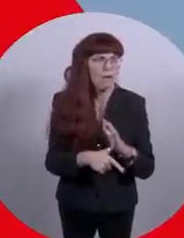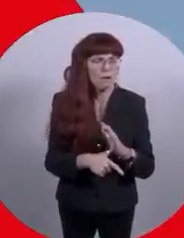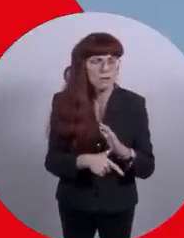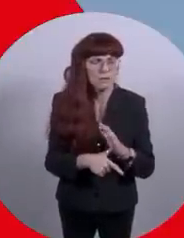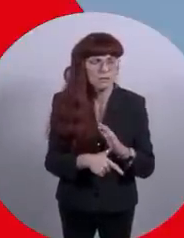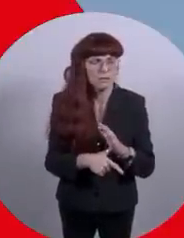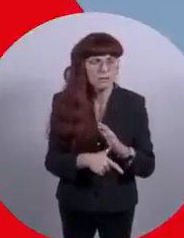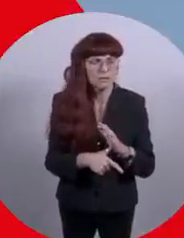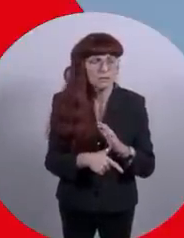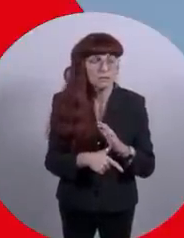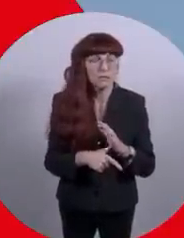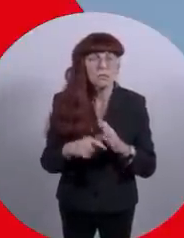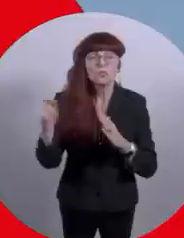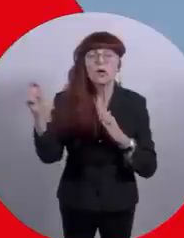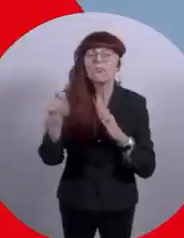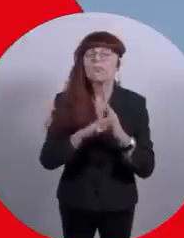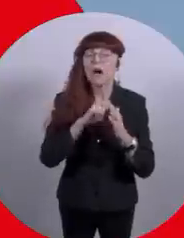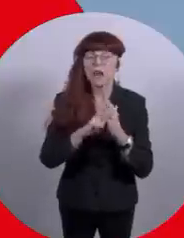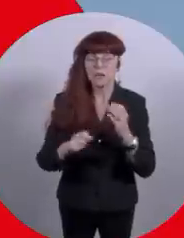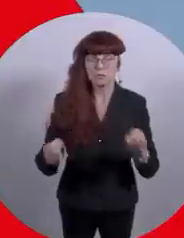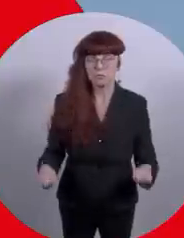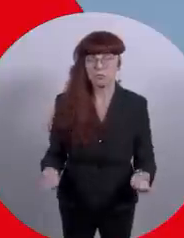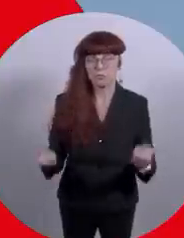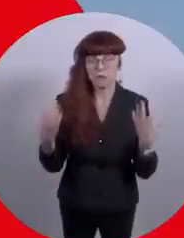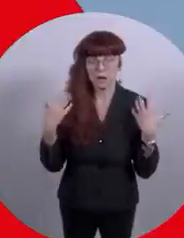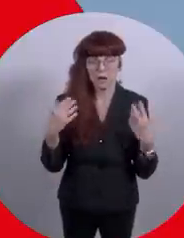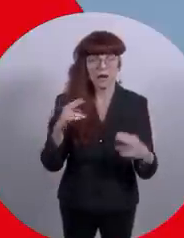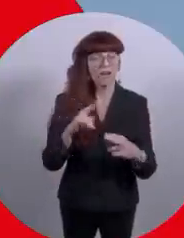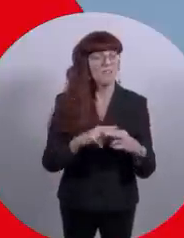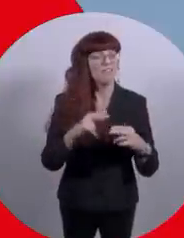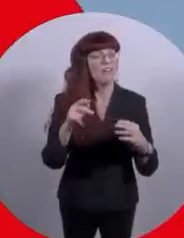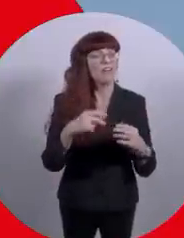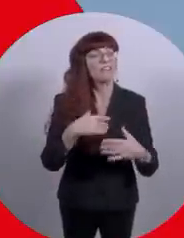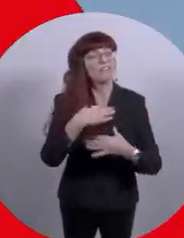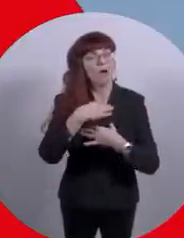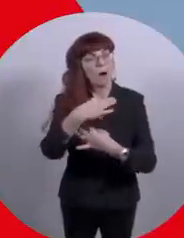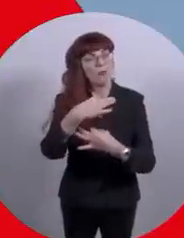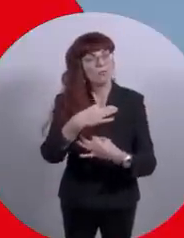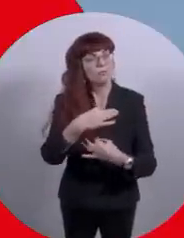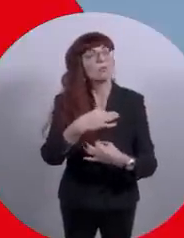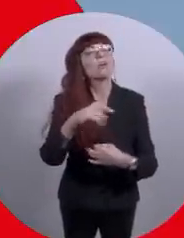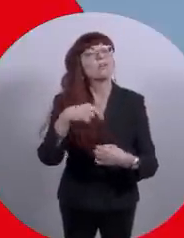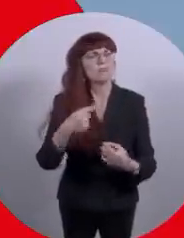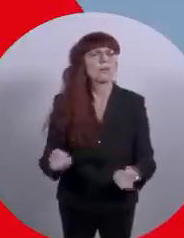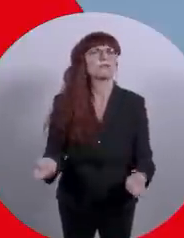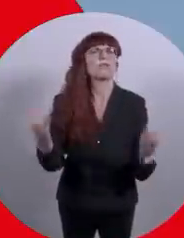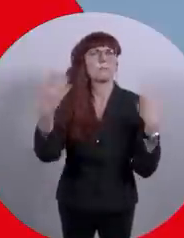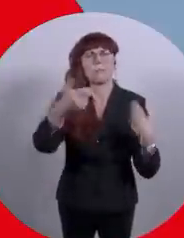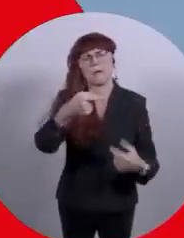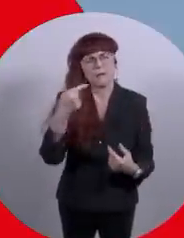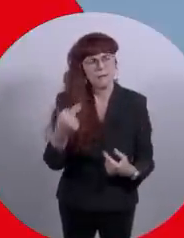und wenn die Wahlen geschlagen sind wenn wir ihn gewählt haben und dann ist es wieder vorbei